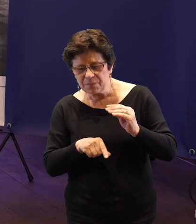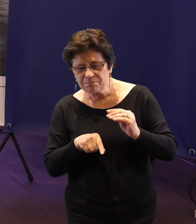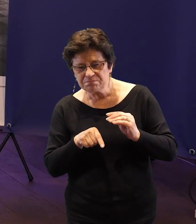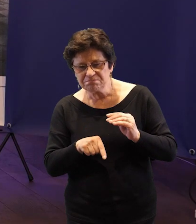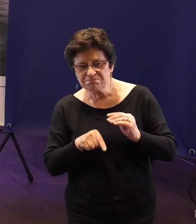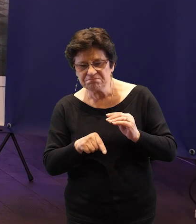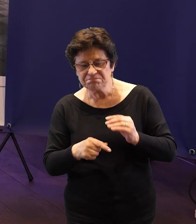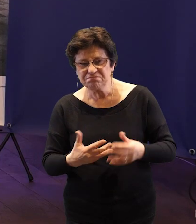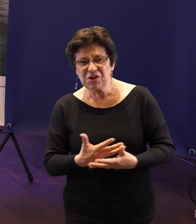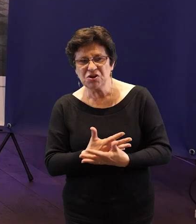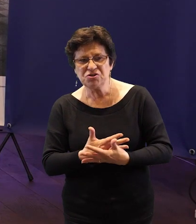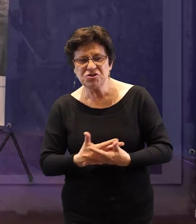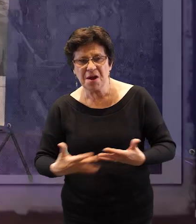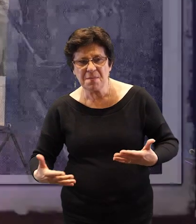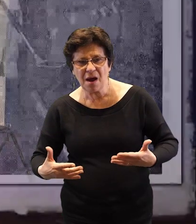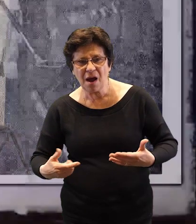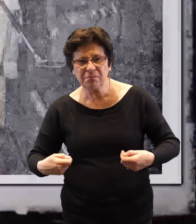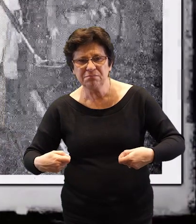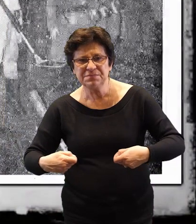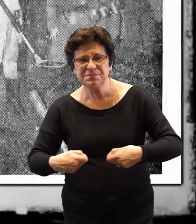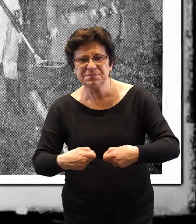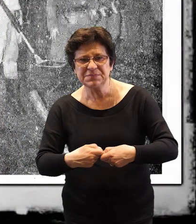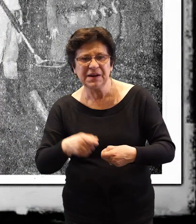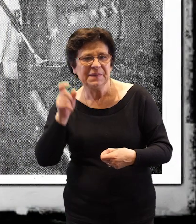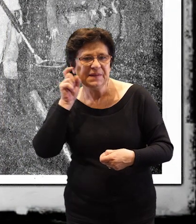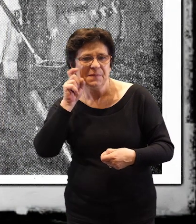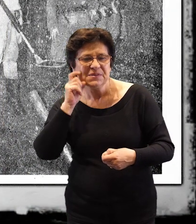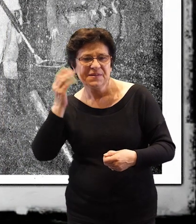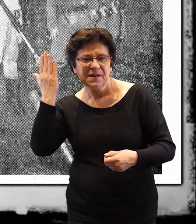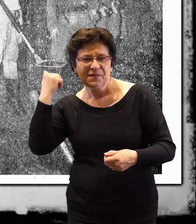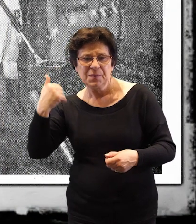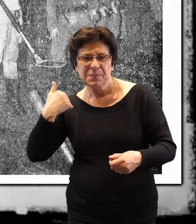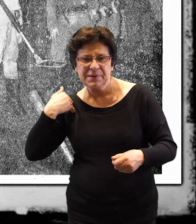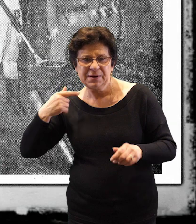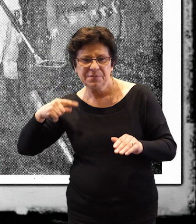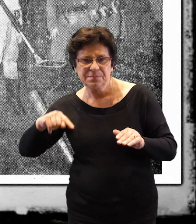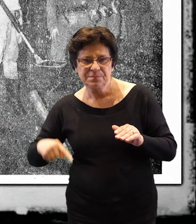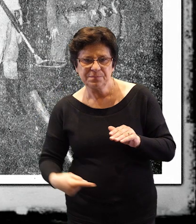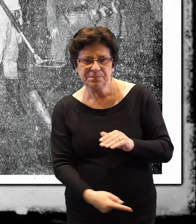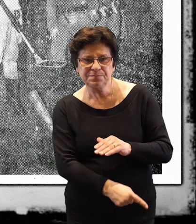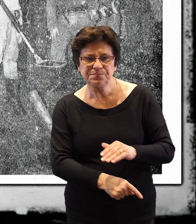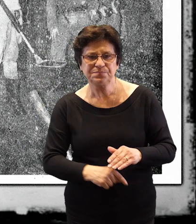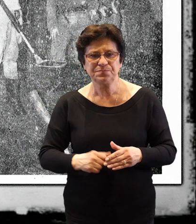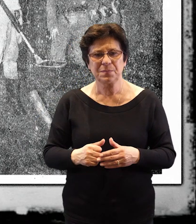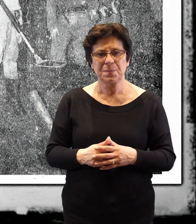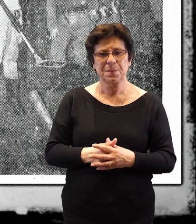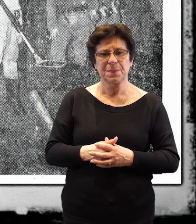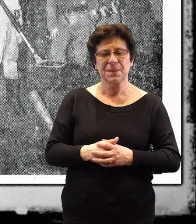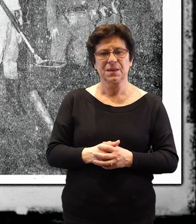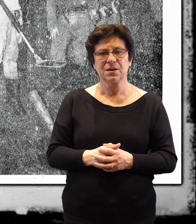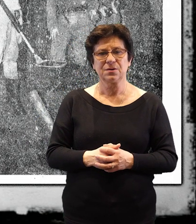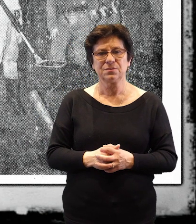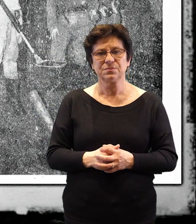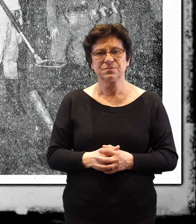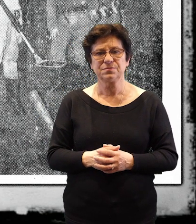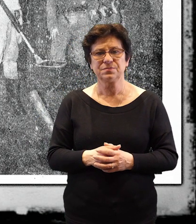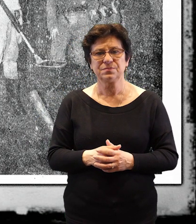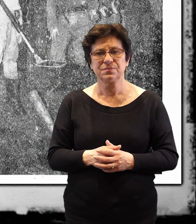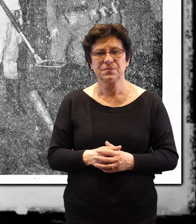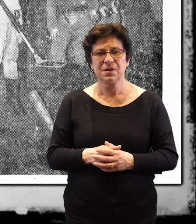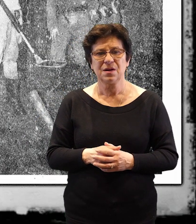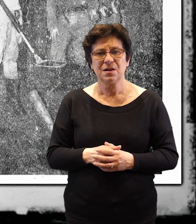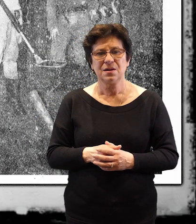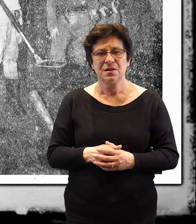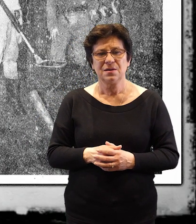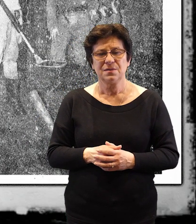Wunderwaffe. Tutaj przygotowałem dla Państwa kilka artykułów, gdzie właśnie podkreślane już jest w nagłówkach, że